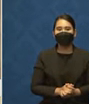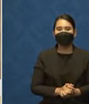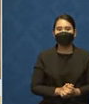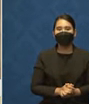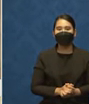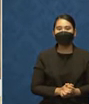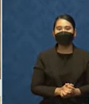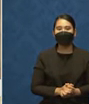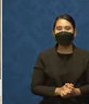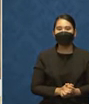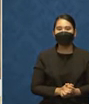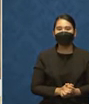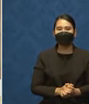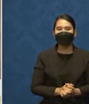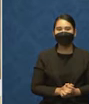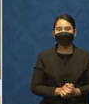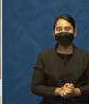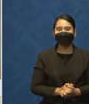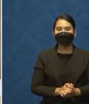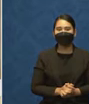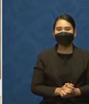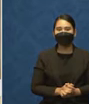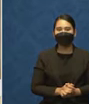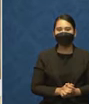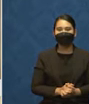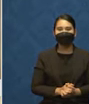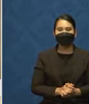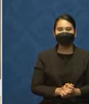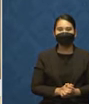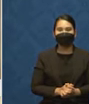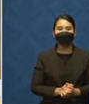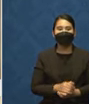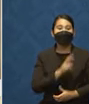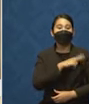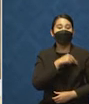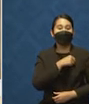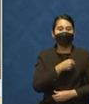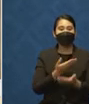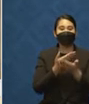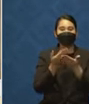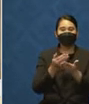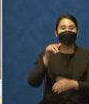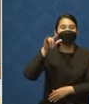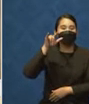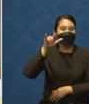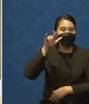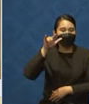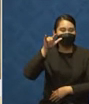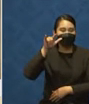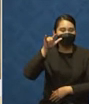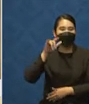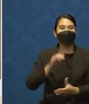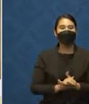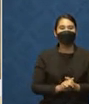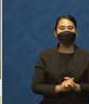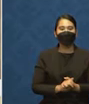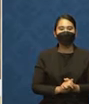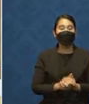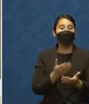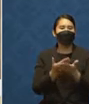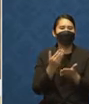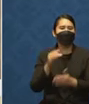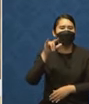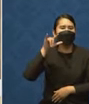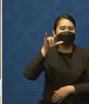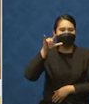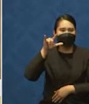วิตเซอร์แลนด์นะครับเขาซื้อ UAV เนี่ยนะครับอากาศยานไร้เครื่องยนต์เนี่ยนะครับอากาศยานไร้คนขับนะครับไม่ใ